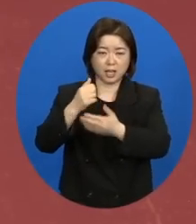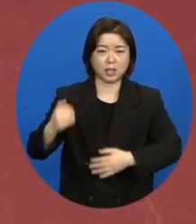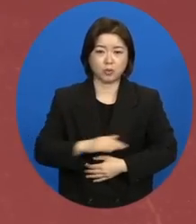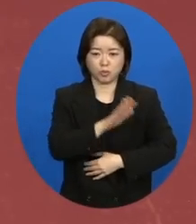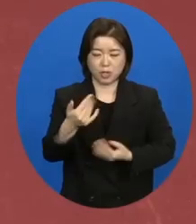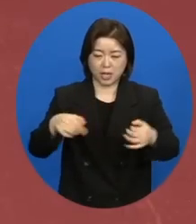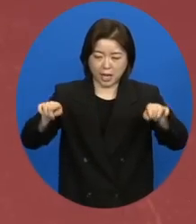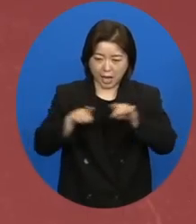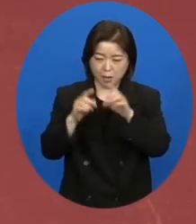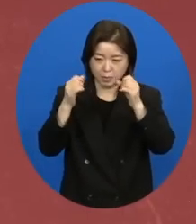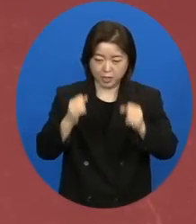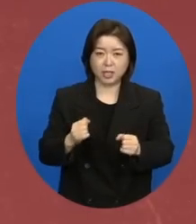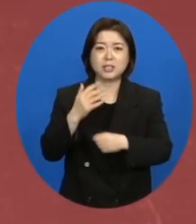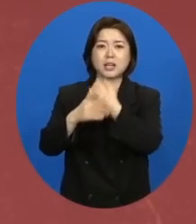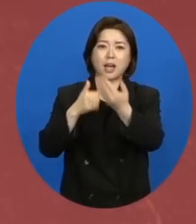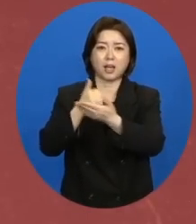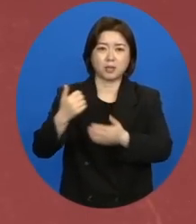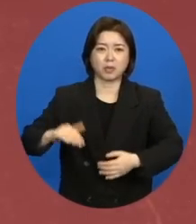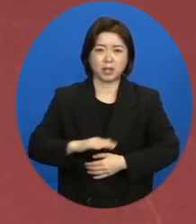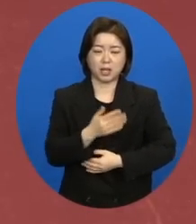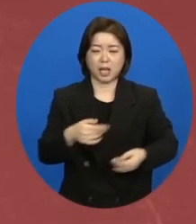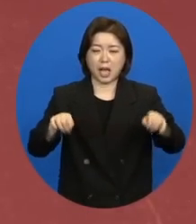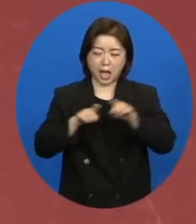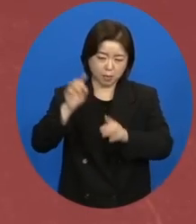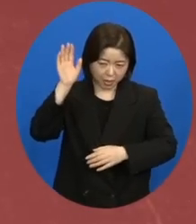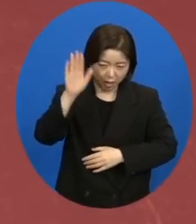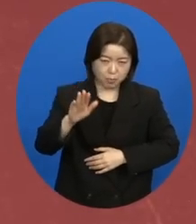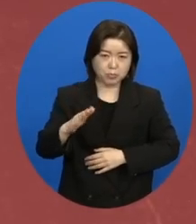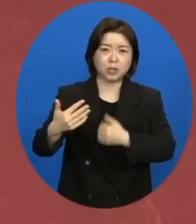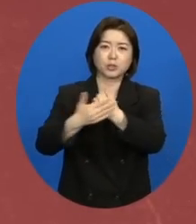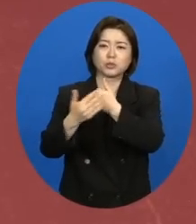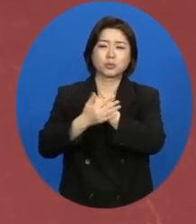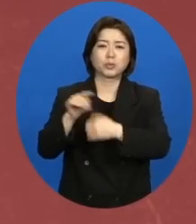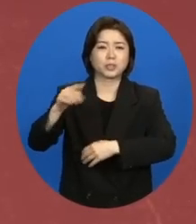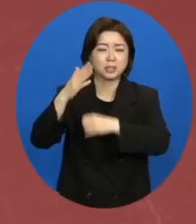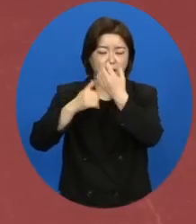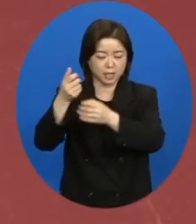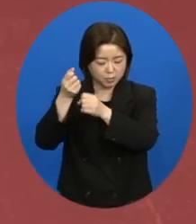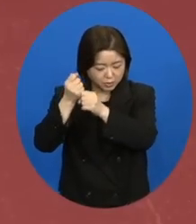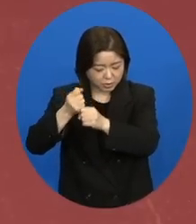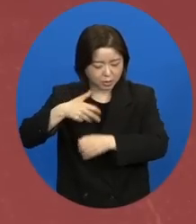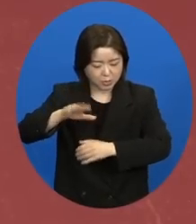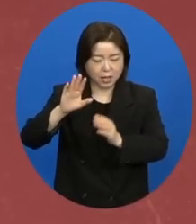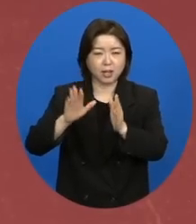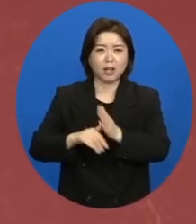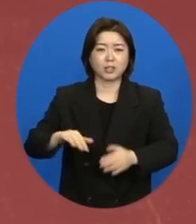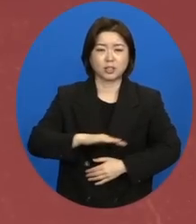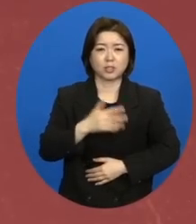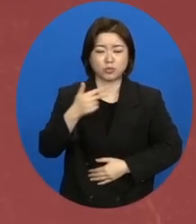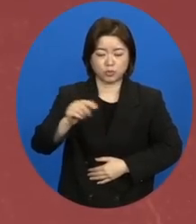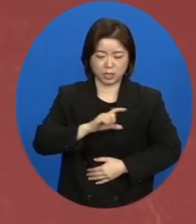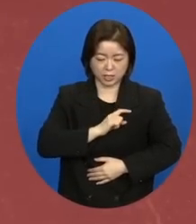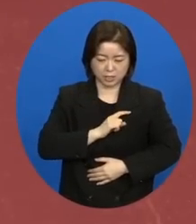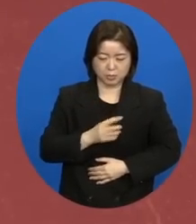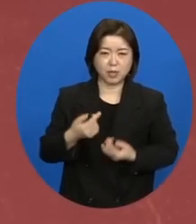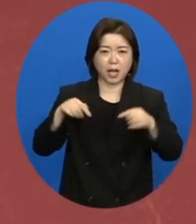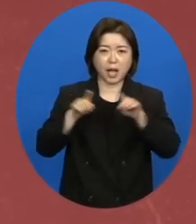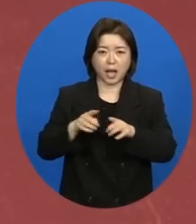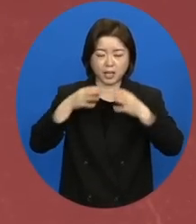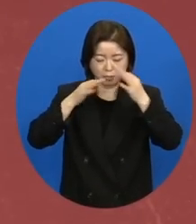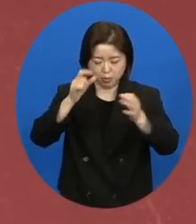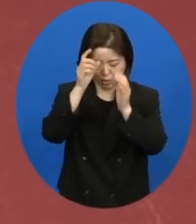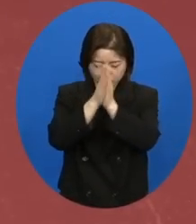우리와 함께 하신 하나님, 우리 함께 하실 도우실 그 하나님을 의지하며 나아갈 때 우리 주여 한번 크게 외치고